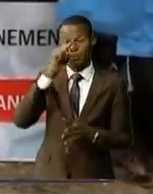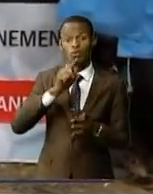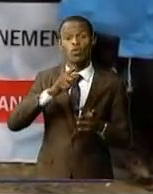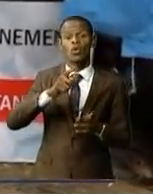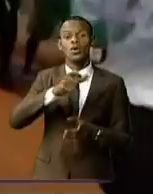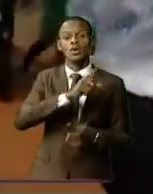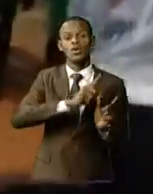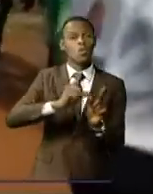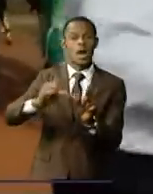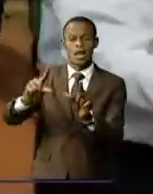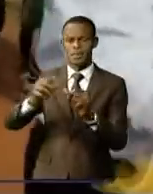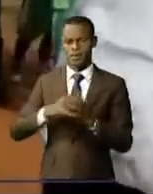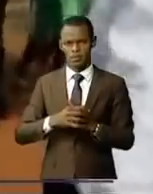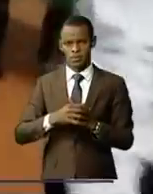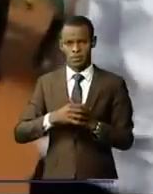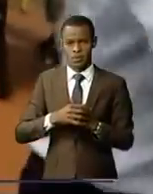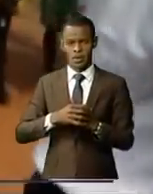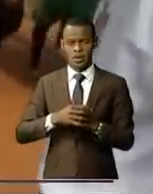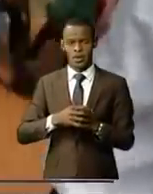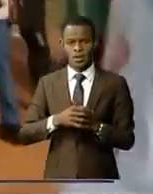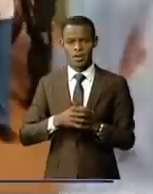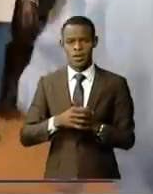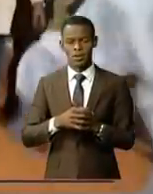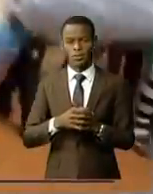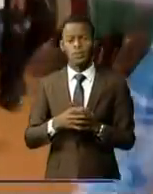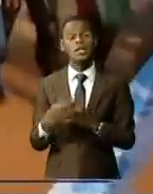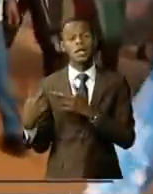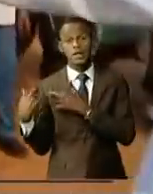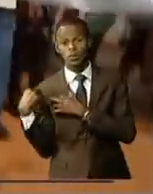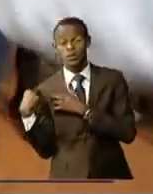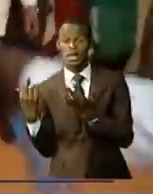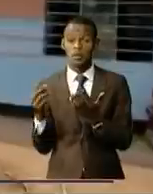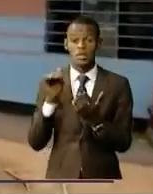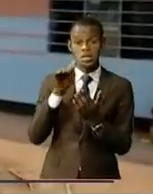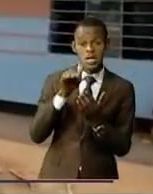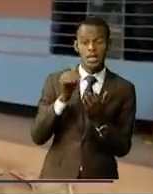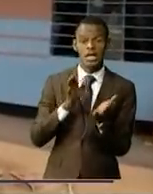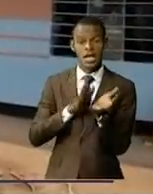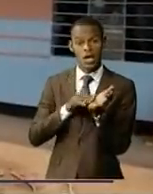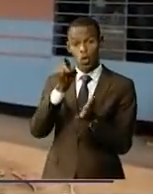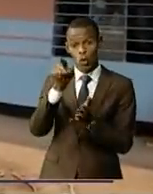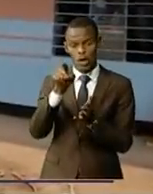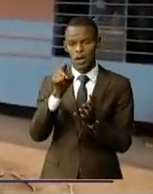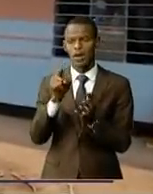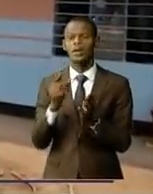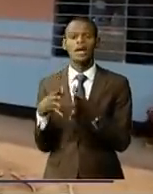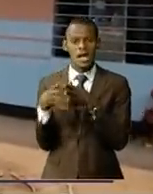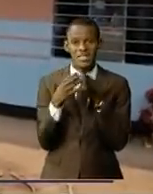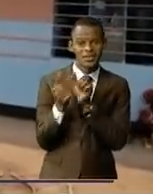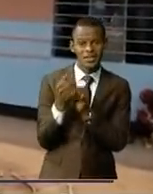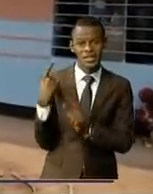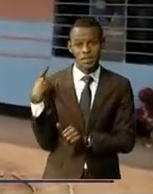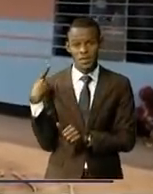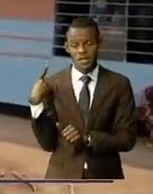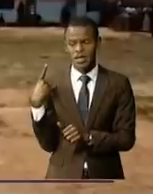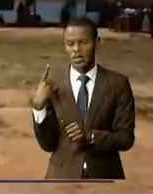provinciale du Lualaba et initiateur de l'œuvre, s'est rendu accompagné de ses deux collègues députés provinciaux. Une école que l'honorable Philippe Mayonde fait